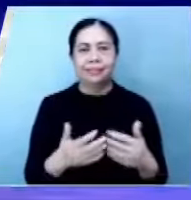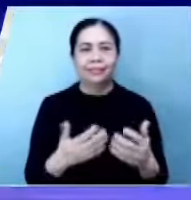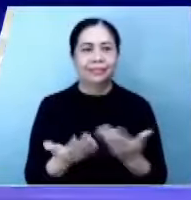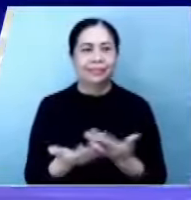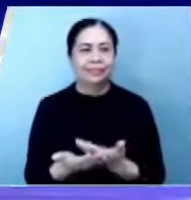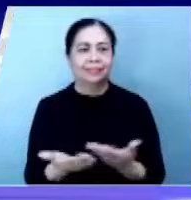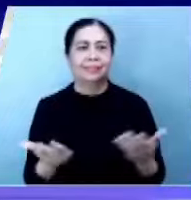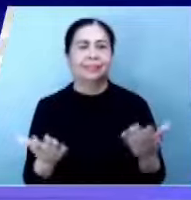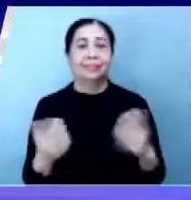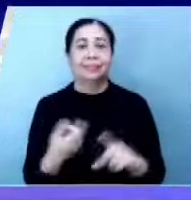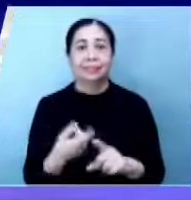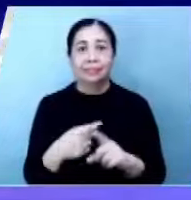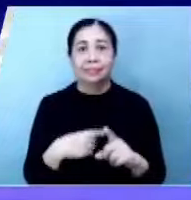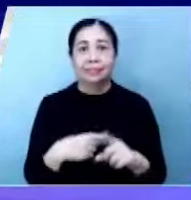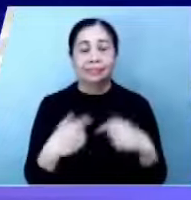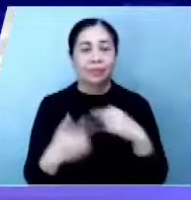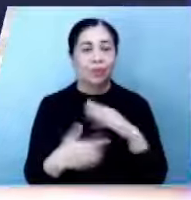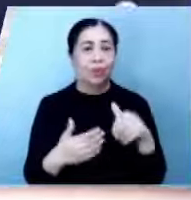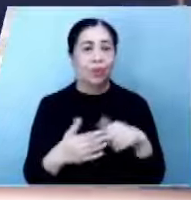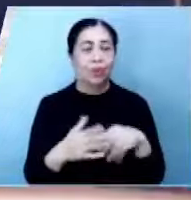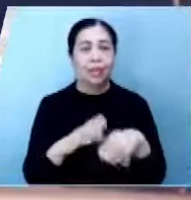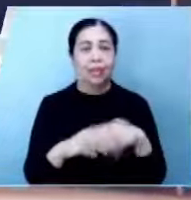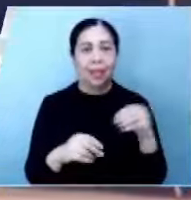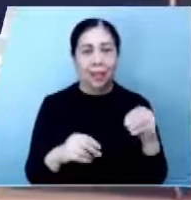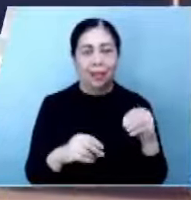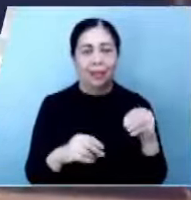Mula sa All Out Sunday stage.